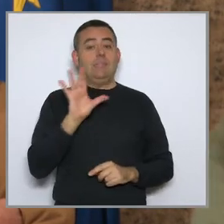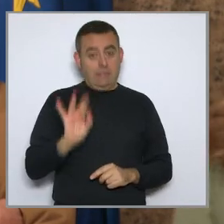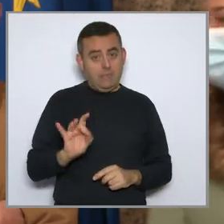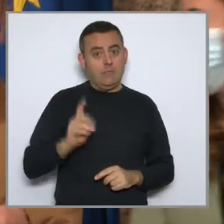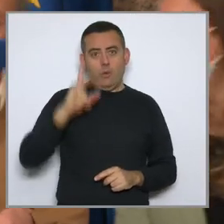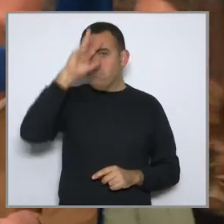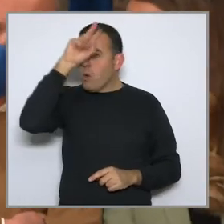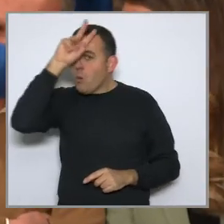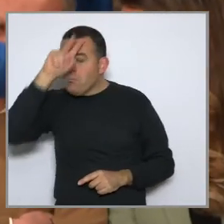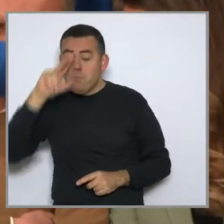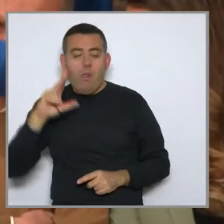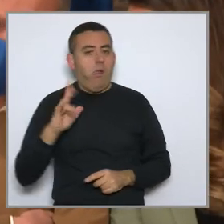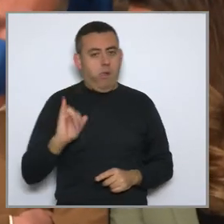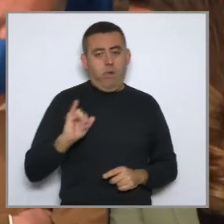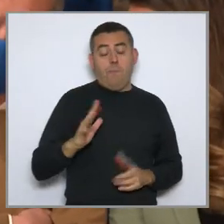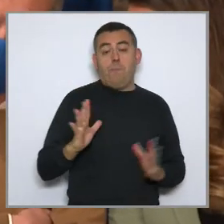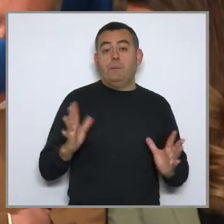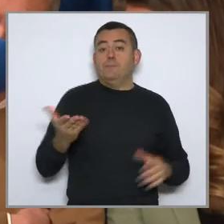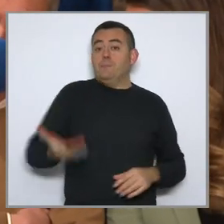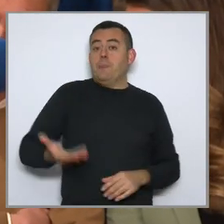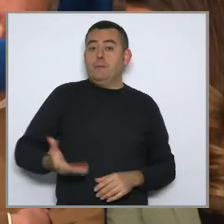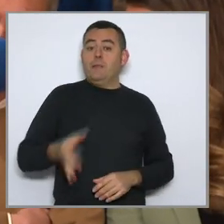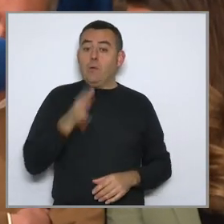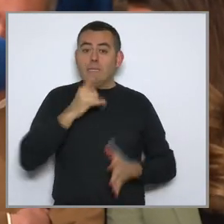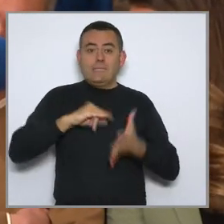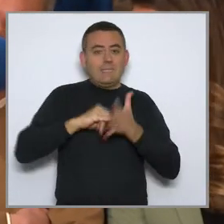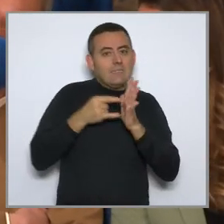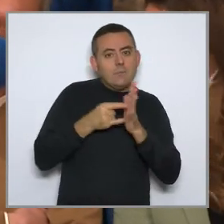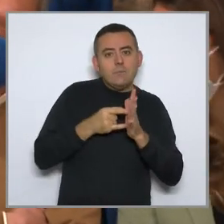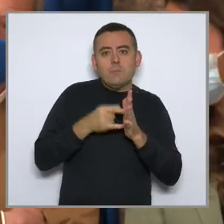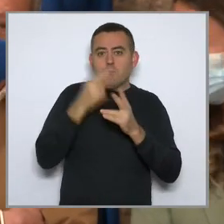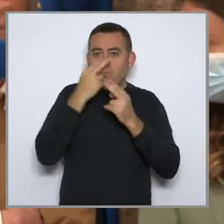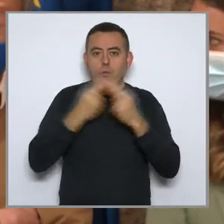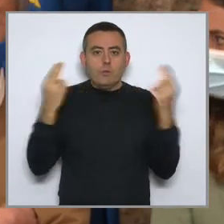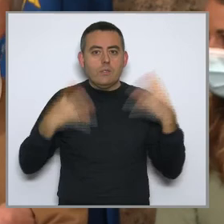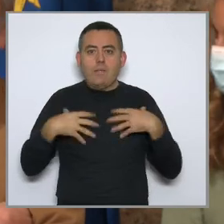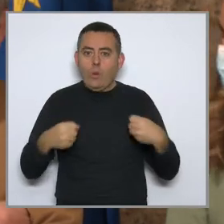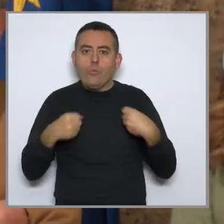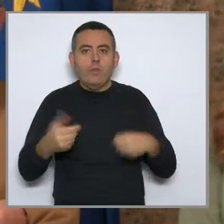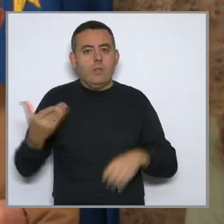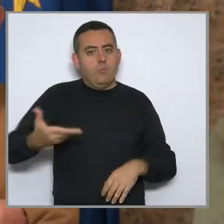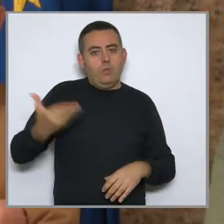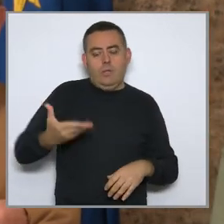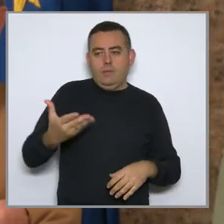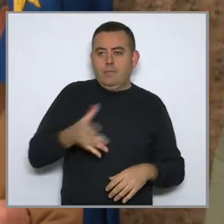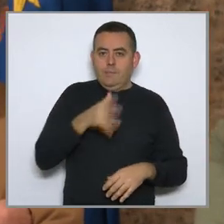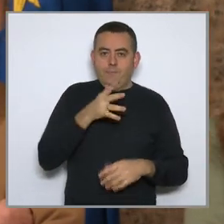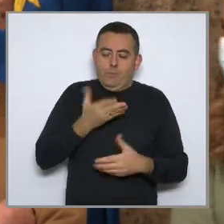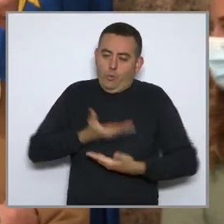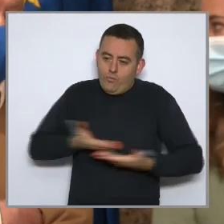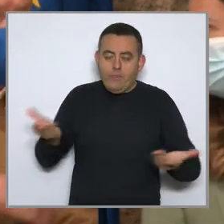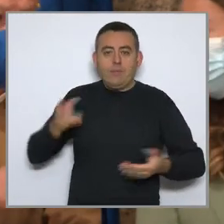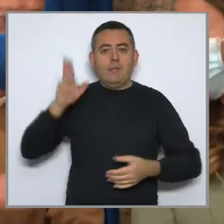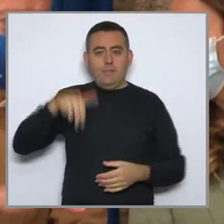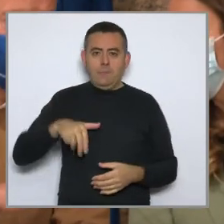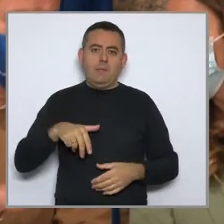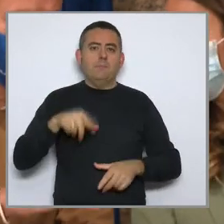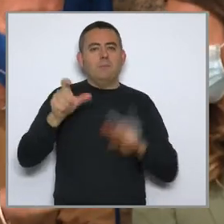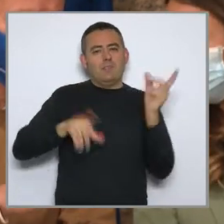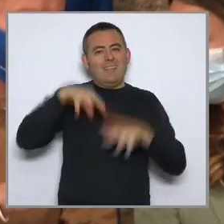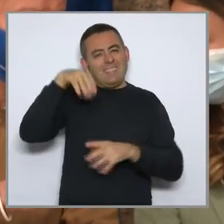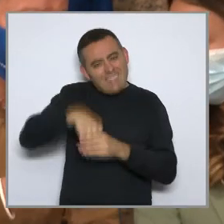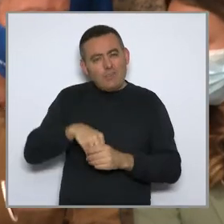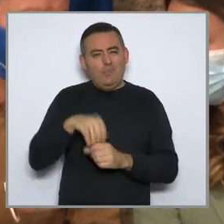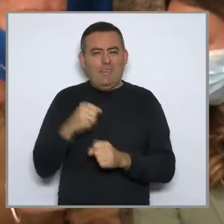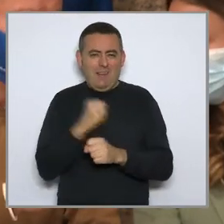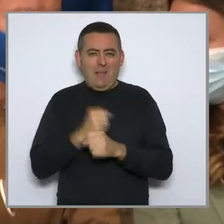de tot el sistema públic de salut i sobretot de la fortalesa i el treball impagable de tots els professionals de la sanitat. Pel que